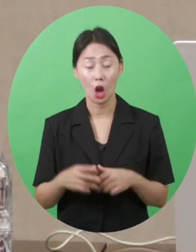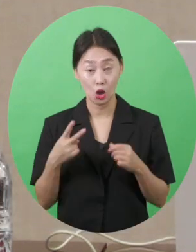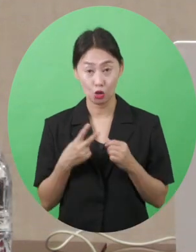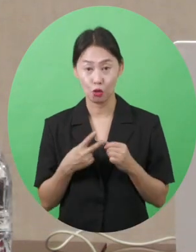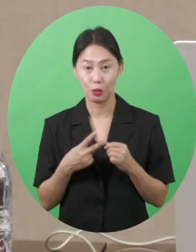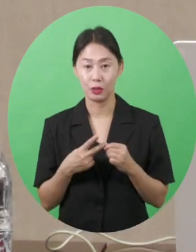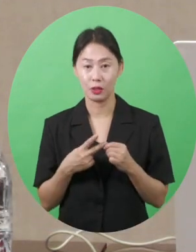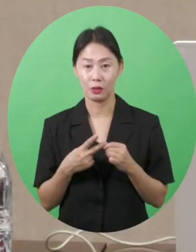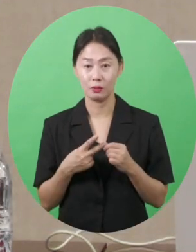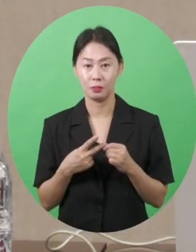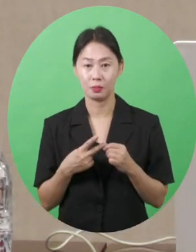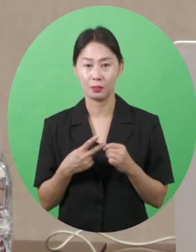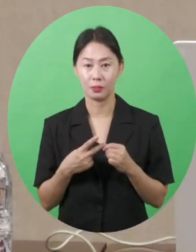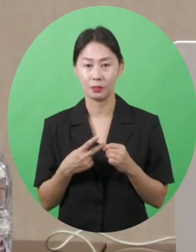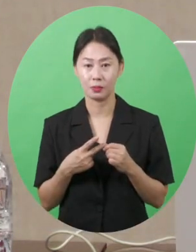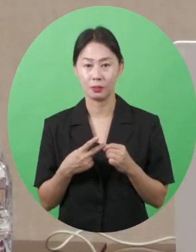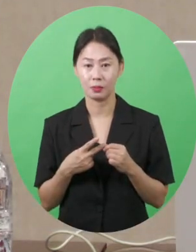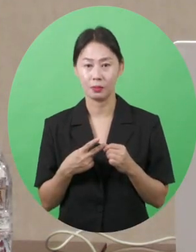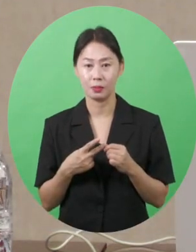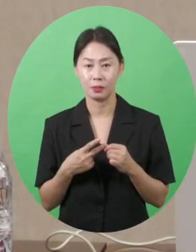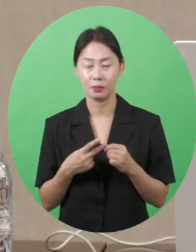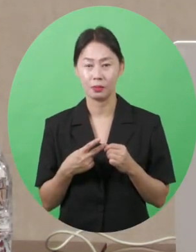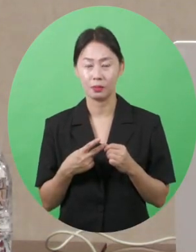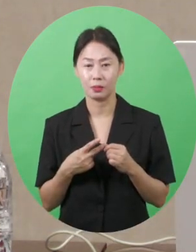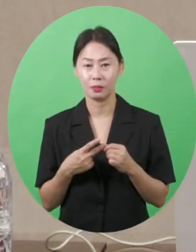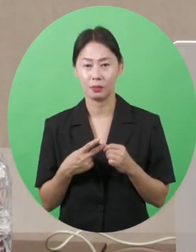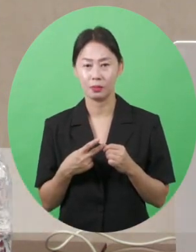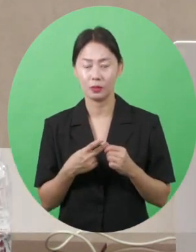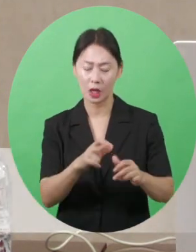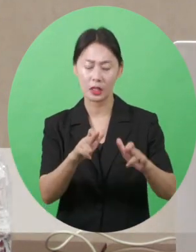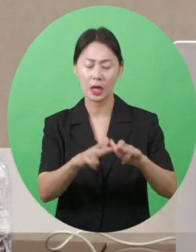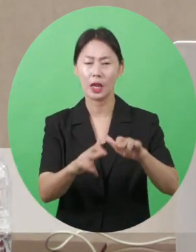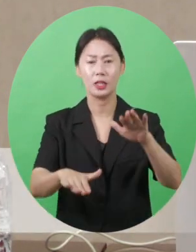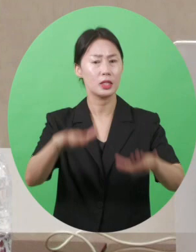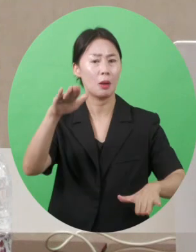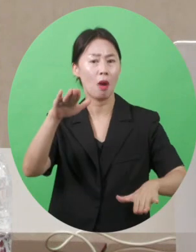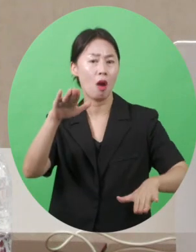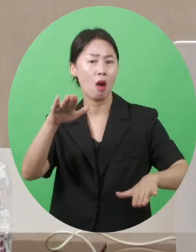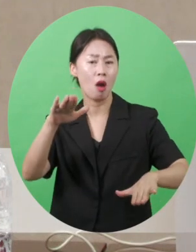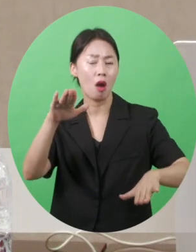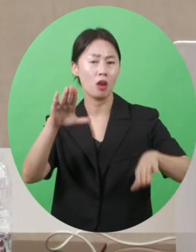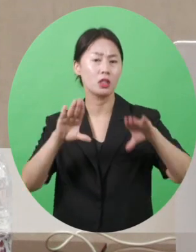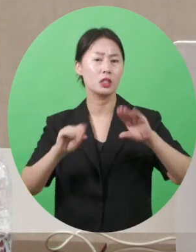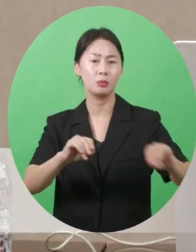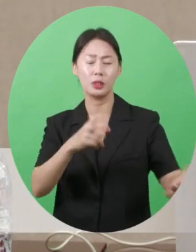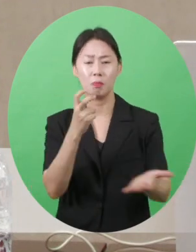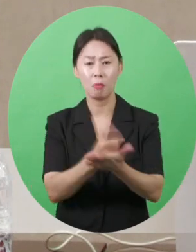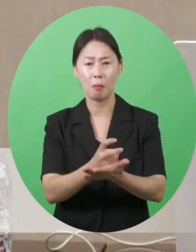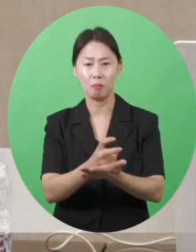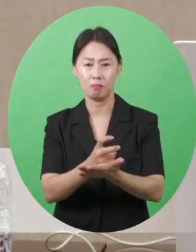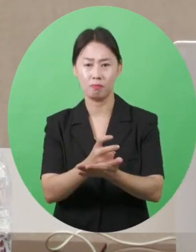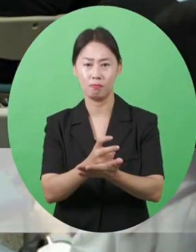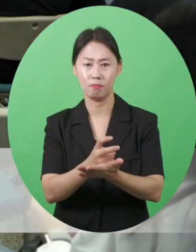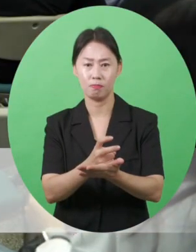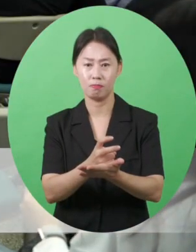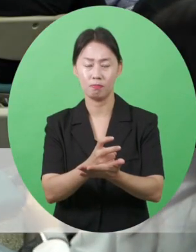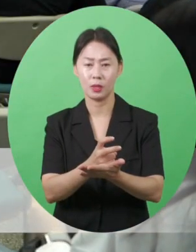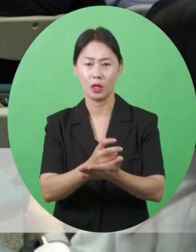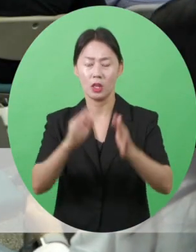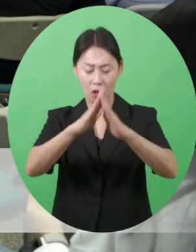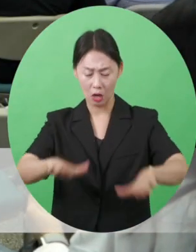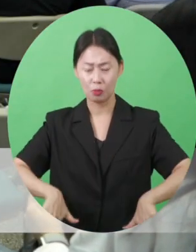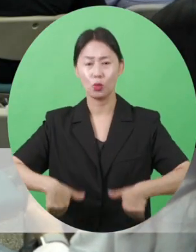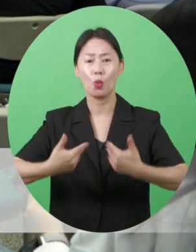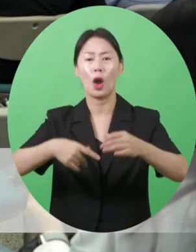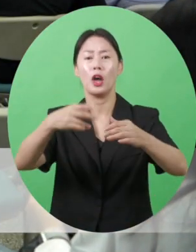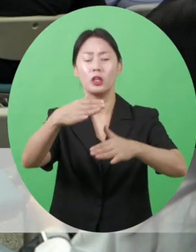두 번째는 이제 그 장애인 차별금지법 제정 아니, 조례 제정입니다.